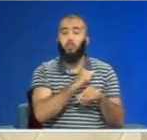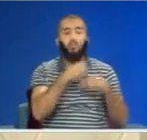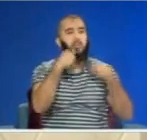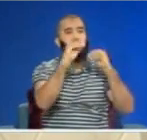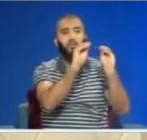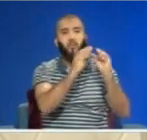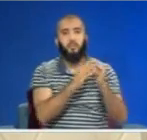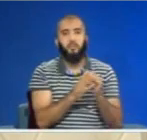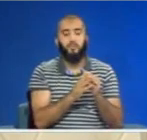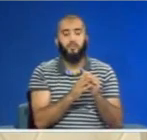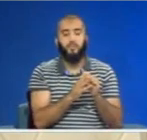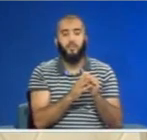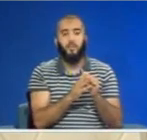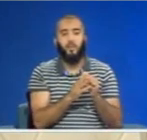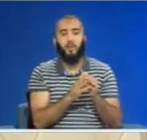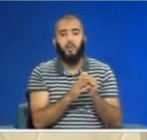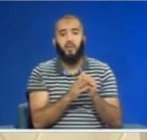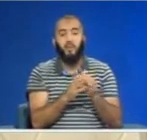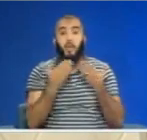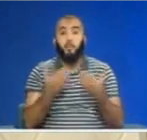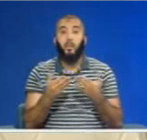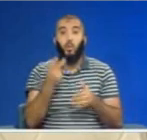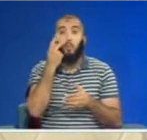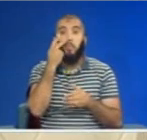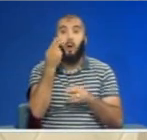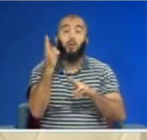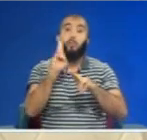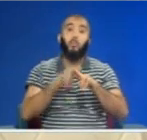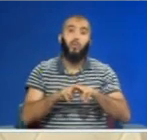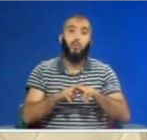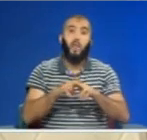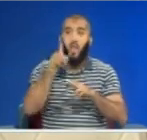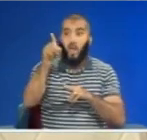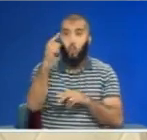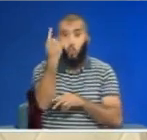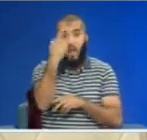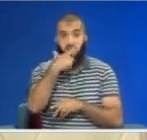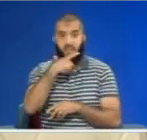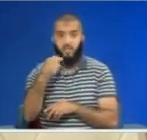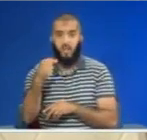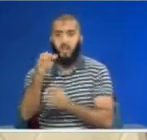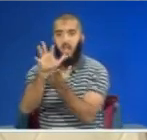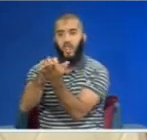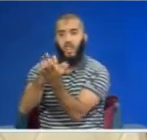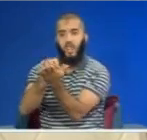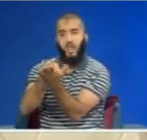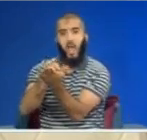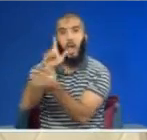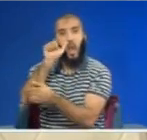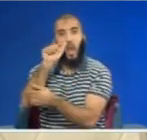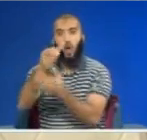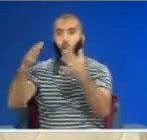توفي الأب وكأن بقية الأولاد لم يرضوا بما أعطوا، فأرادوا